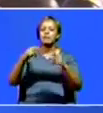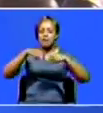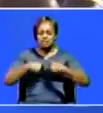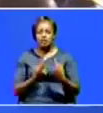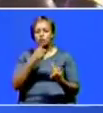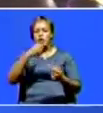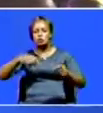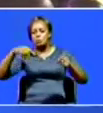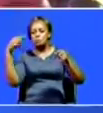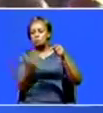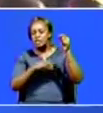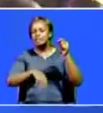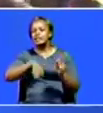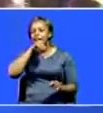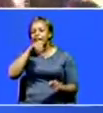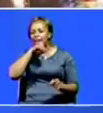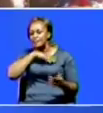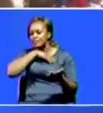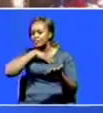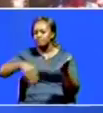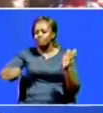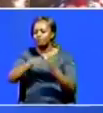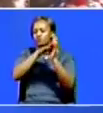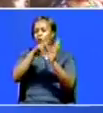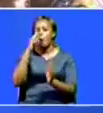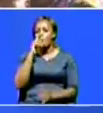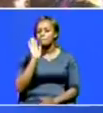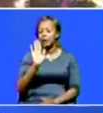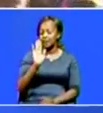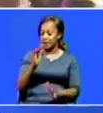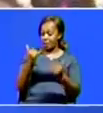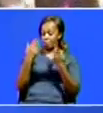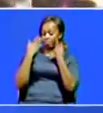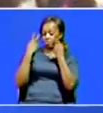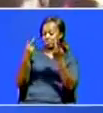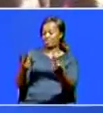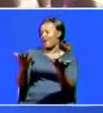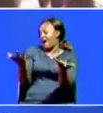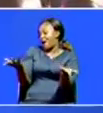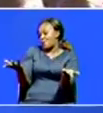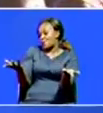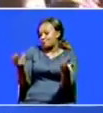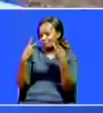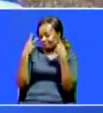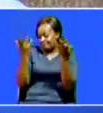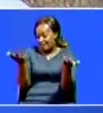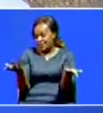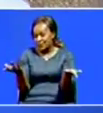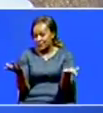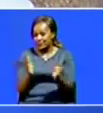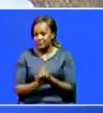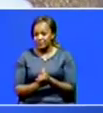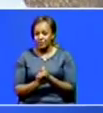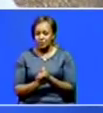kupiga Raila kule nipeleke yeye nyumbani kwake. Angalia yeye bwana. Wewe ni nani? We might